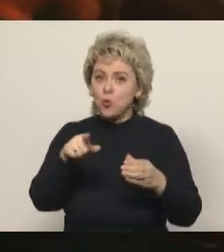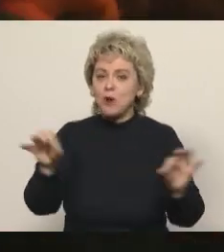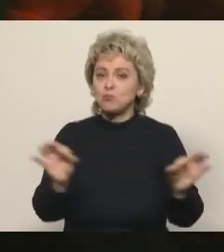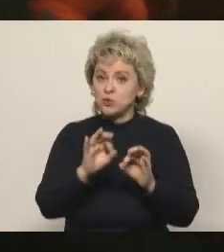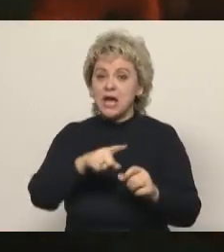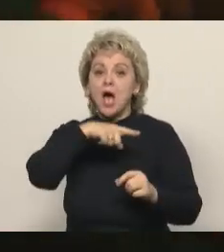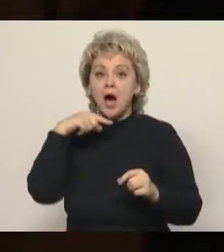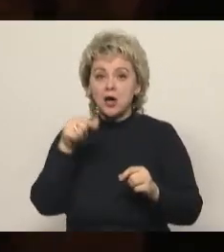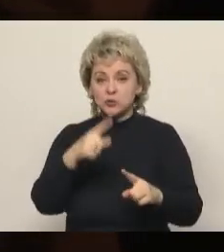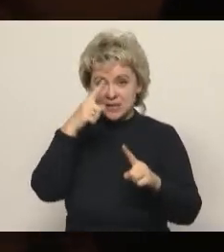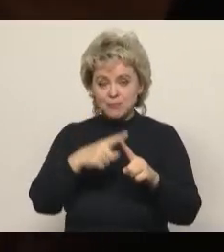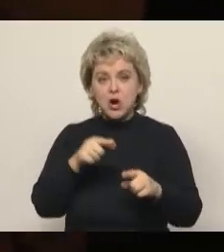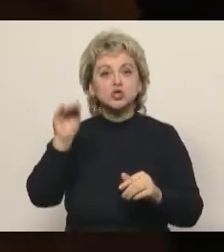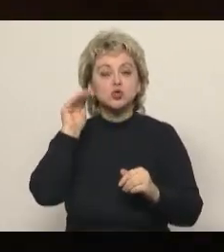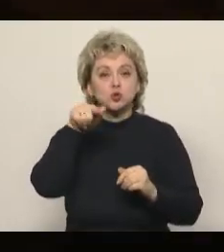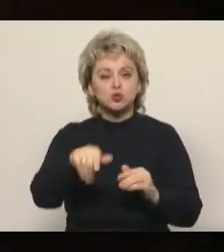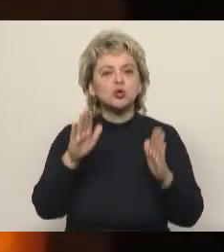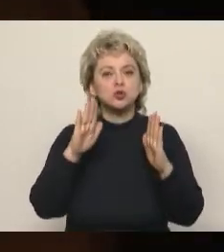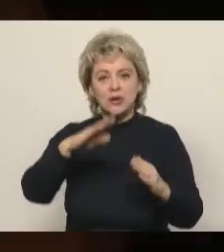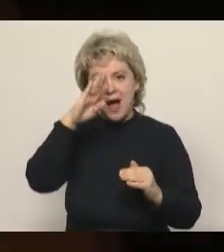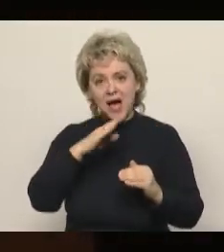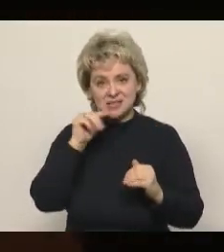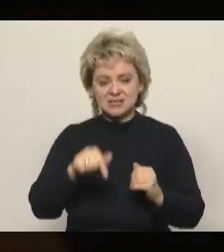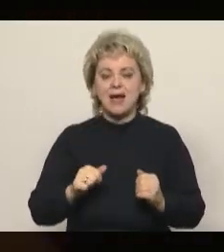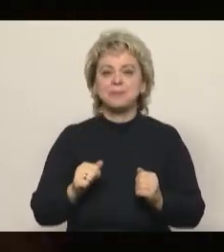а на русском братья Высоцкие слушали только отца.